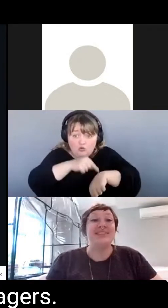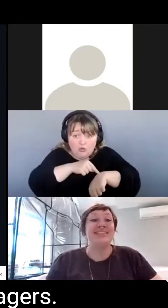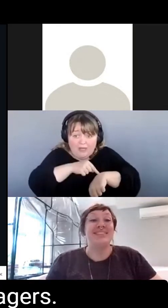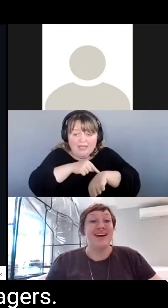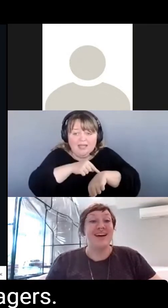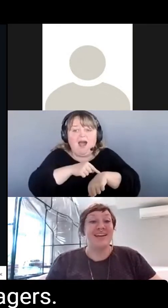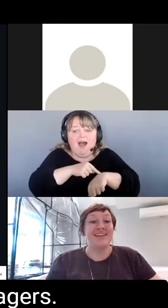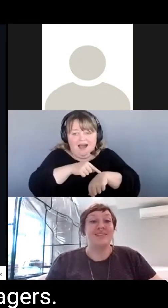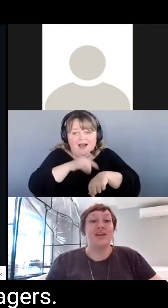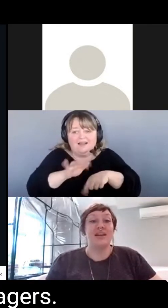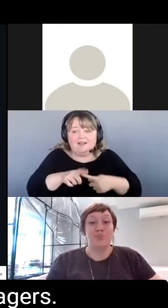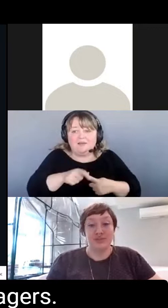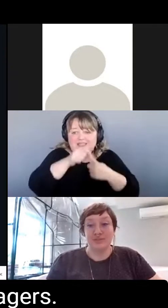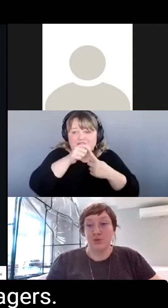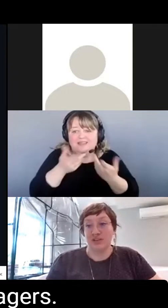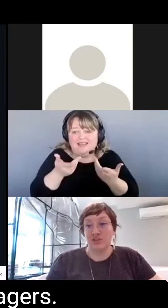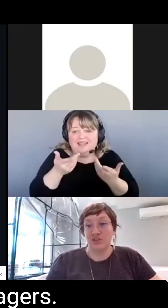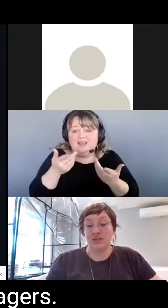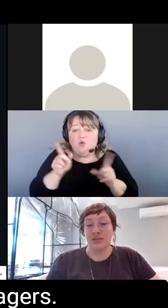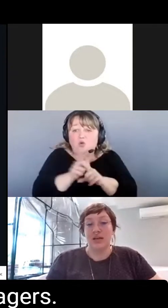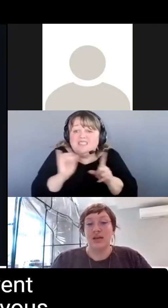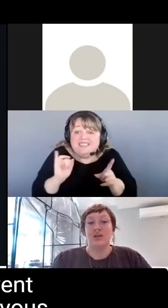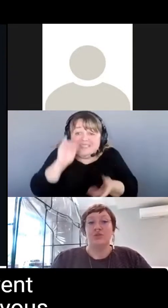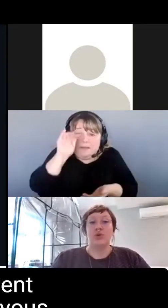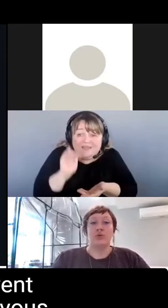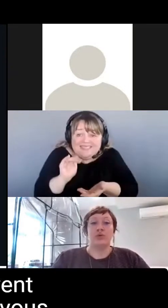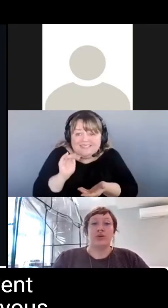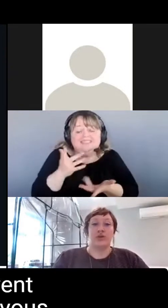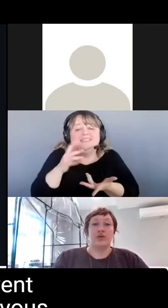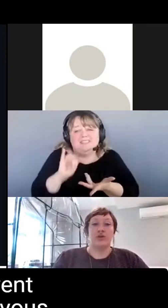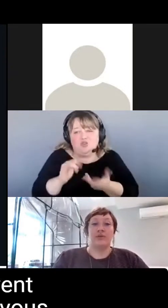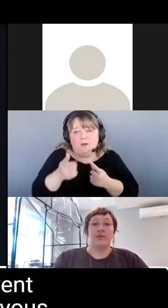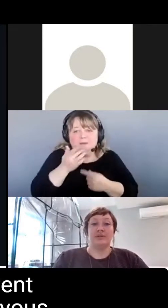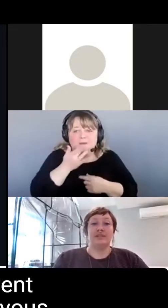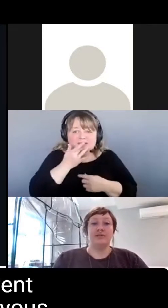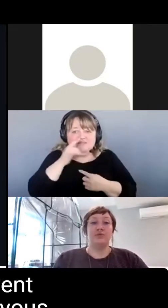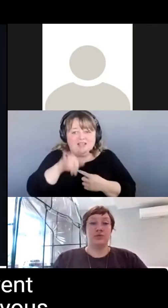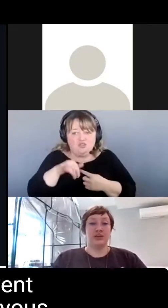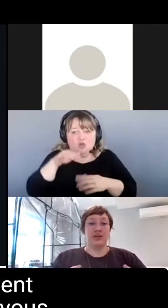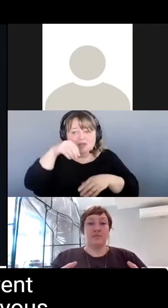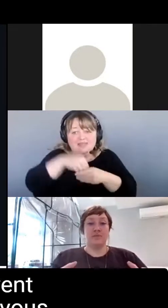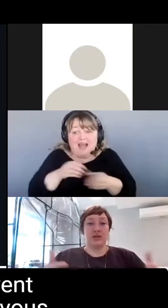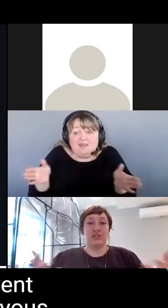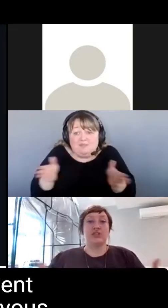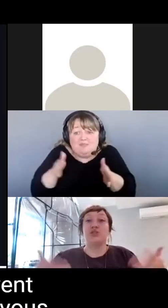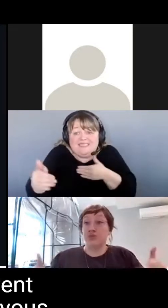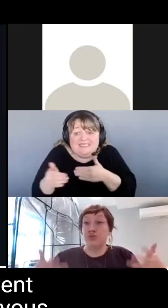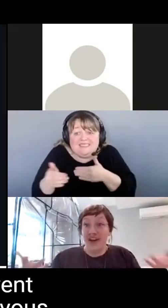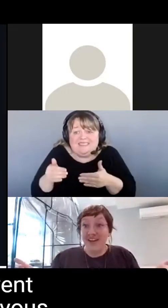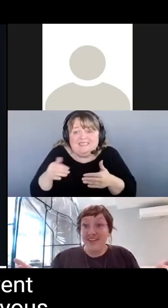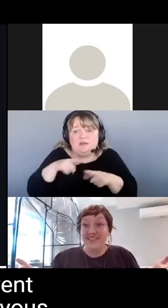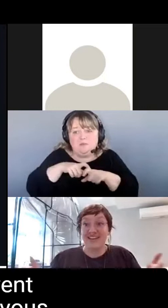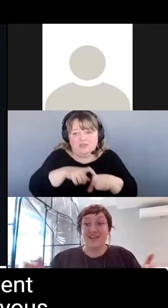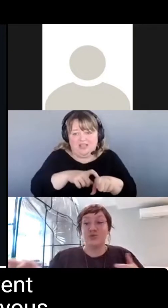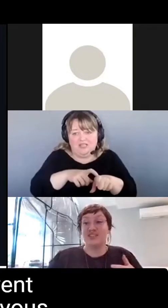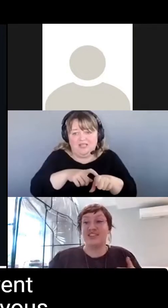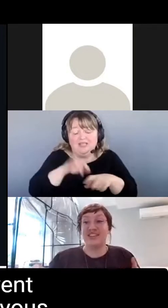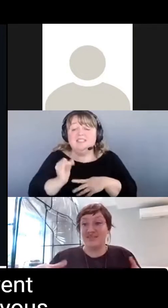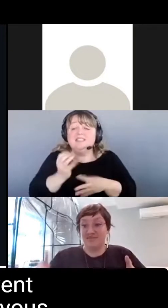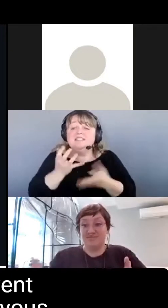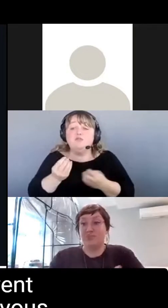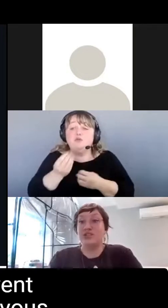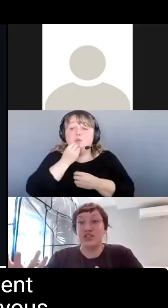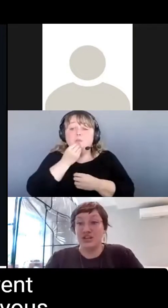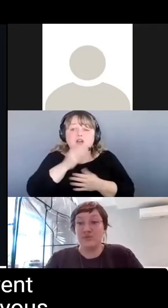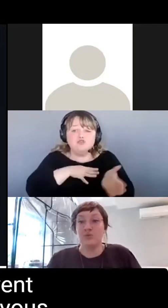de petite taille dans les petits potagers. Donc, si vous voulez manger souvent quelque chose qui